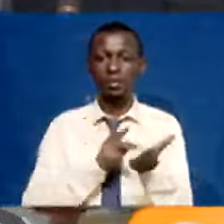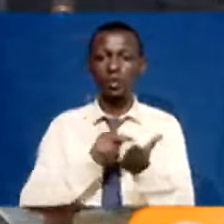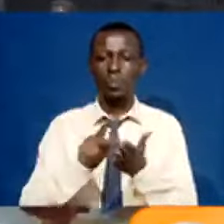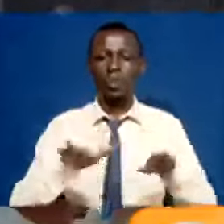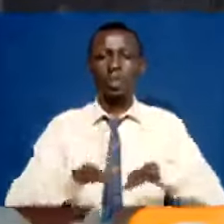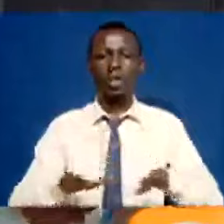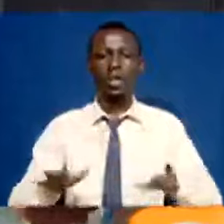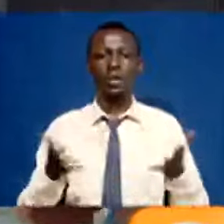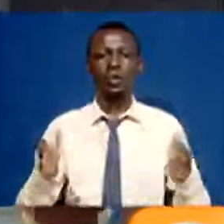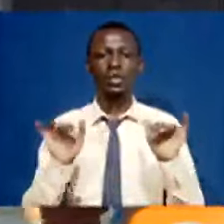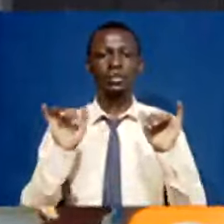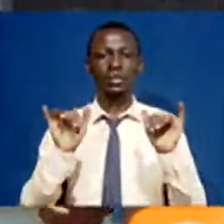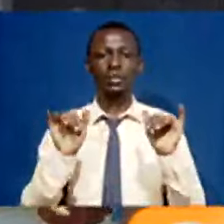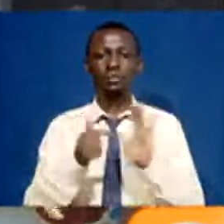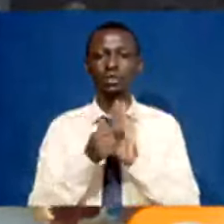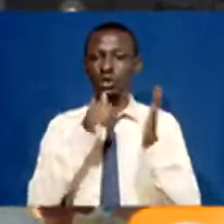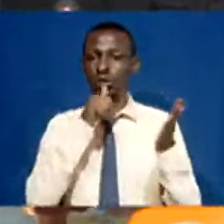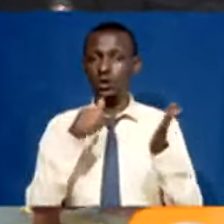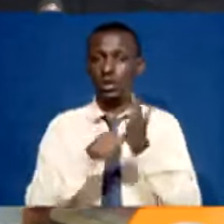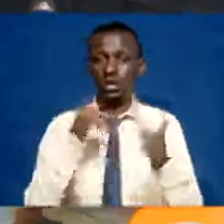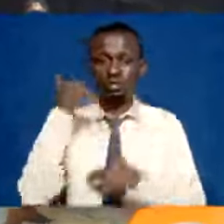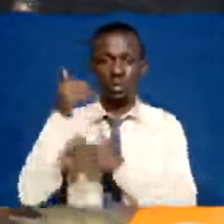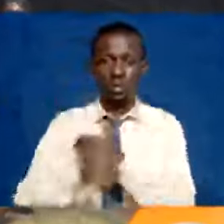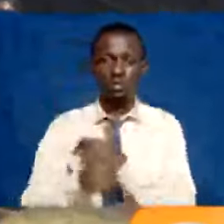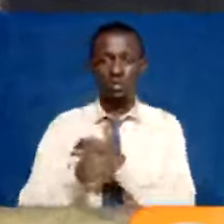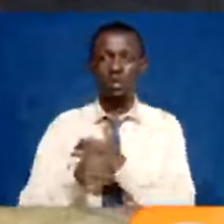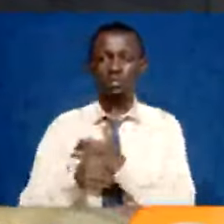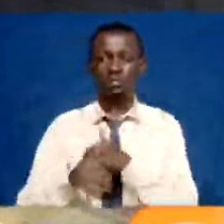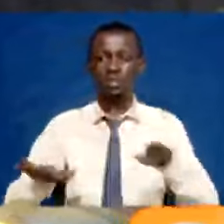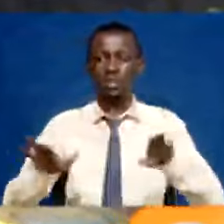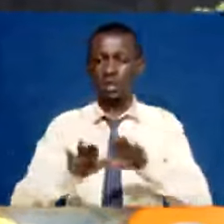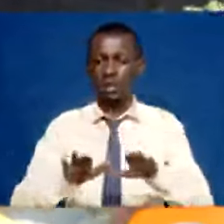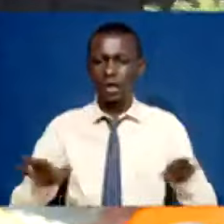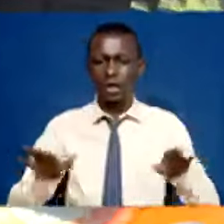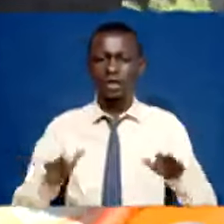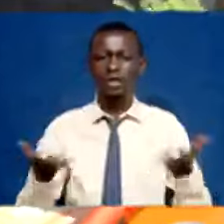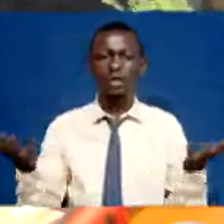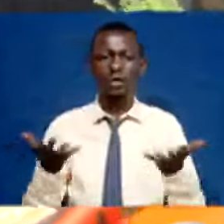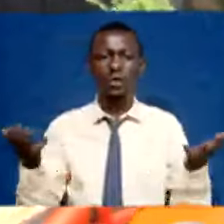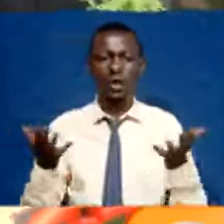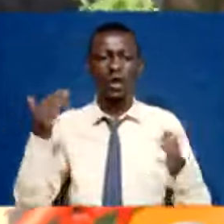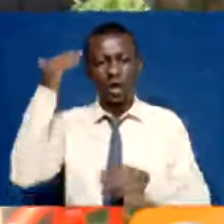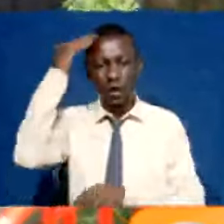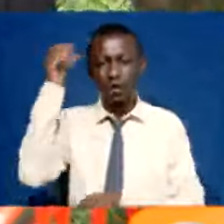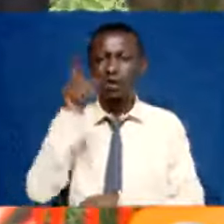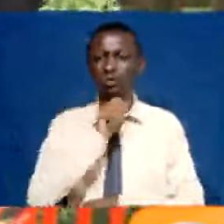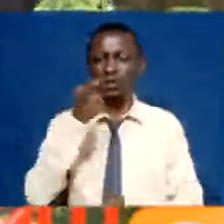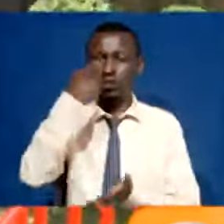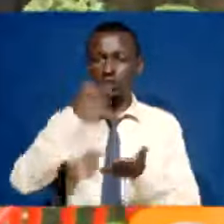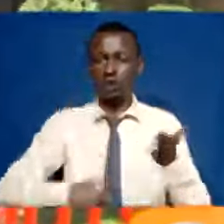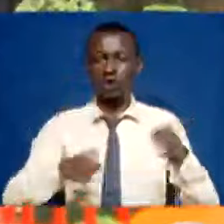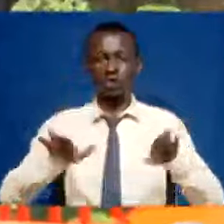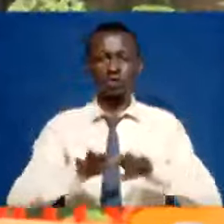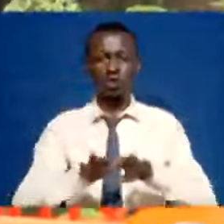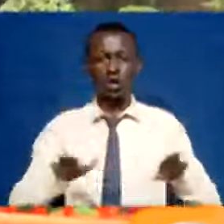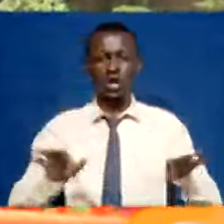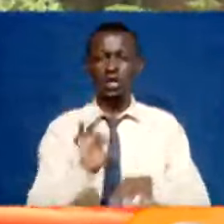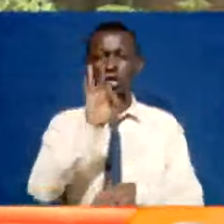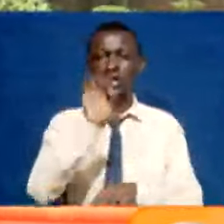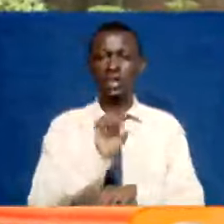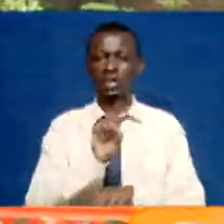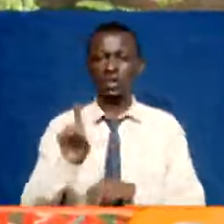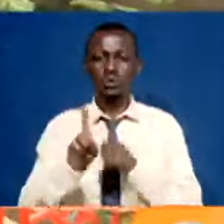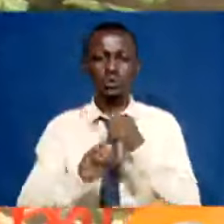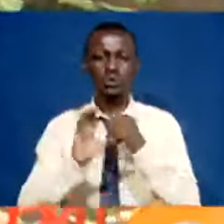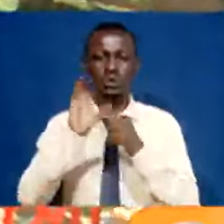Moja ya barua inaeleza kuwa baada ya uhakiki wa kiwanja na mahali ilipo, bei ya shamba kiasi cha futi 30 kwa